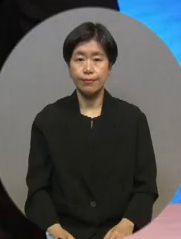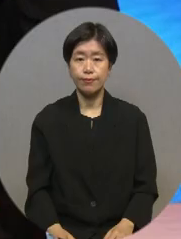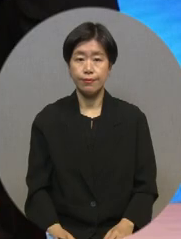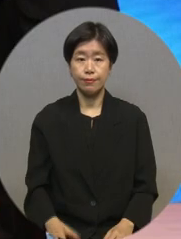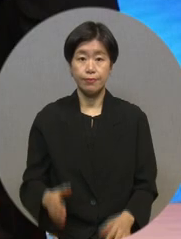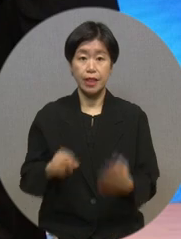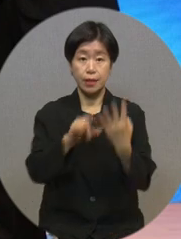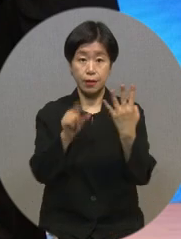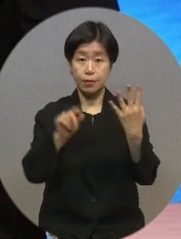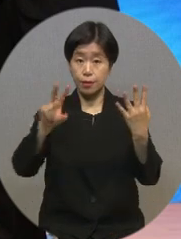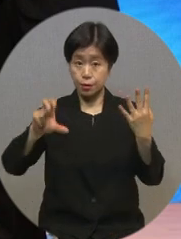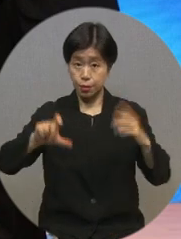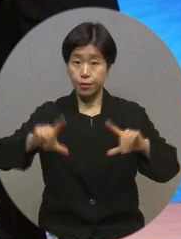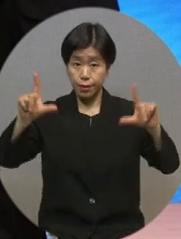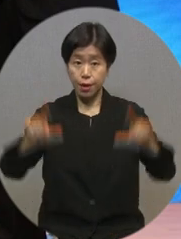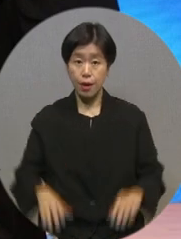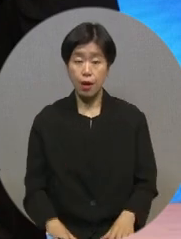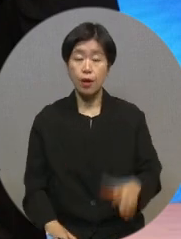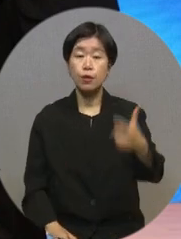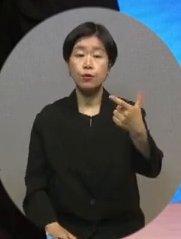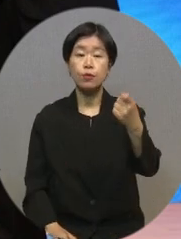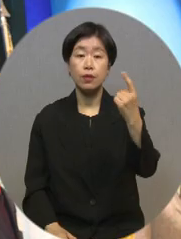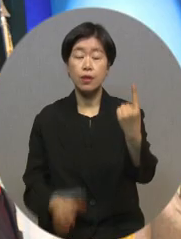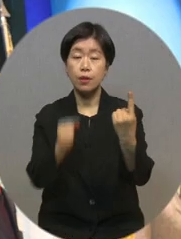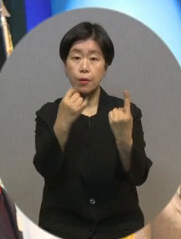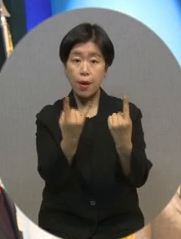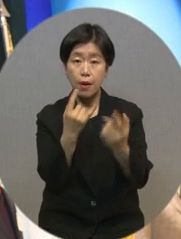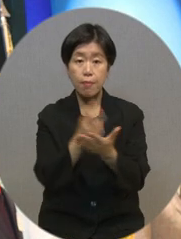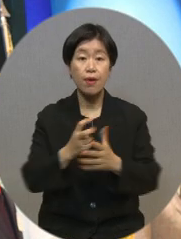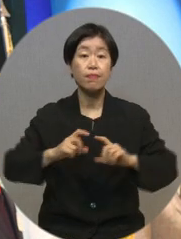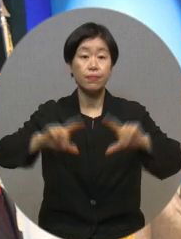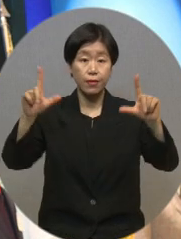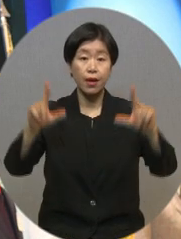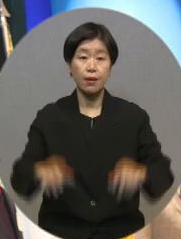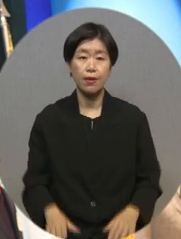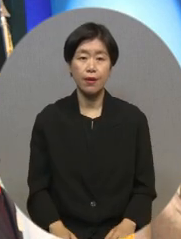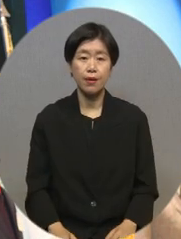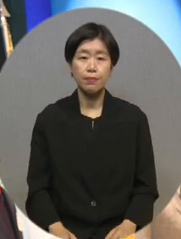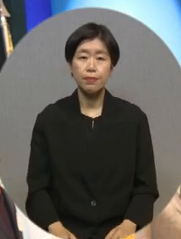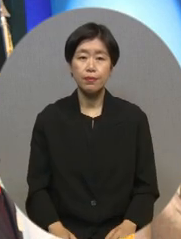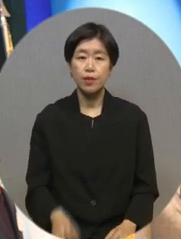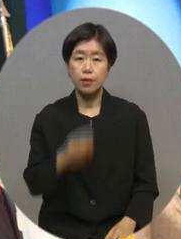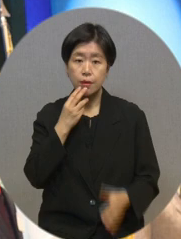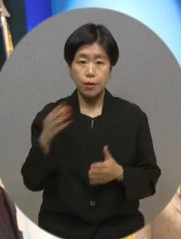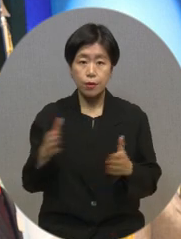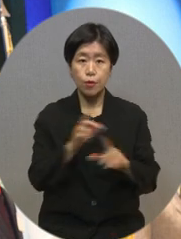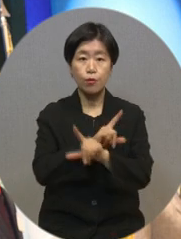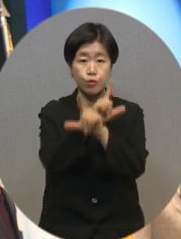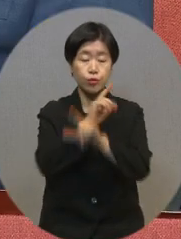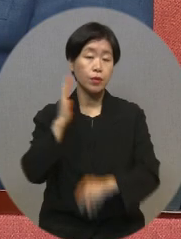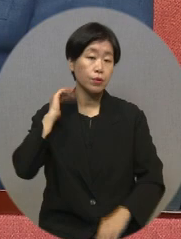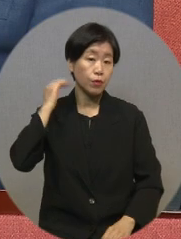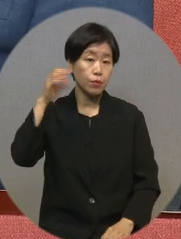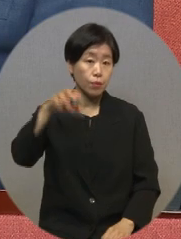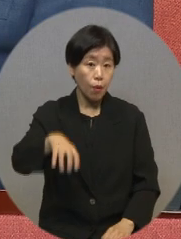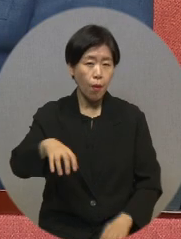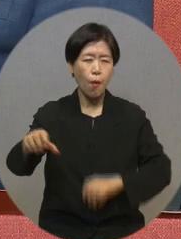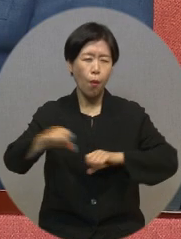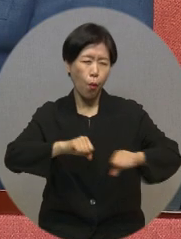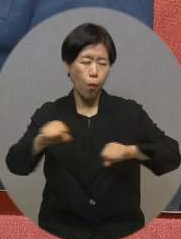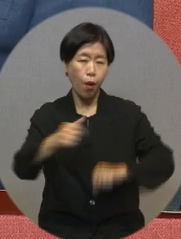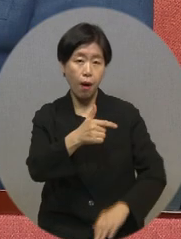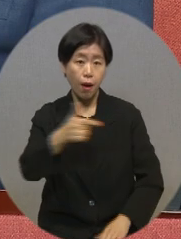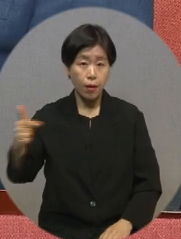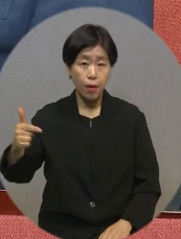지난 4월 25일 제61회 법의 날 대검찰청 별관에서 경기북부 의정부에서 활동해온